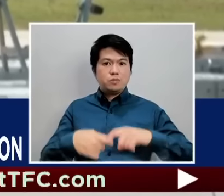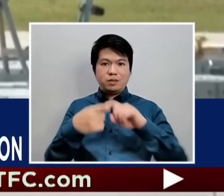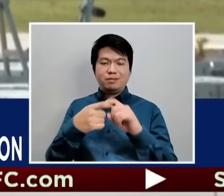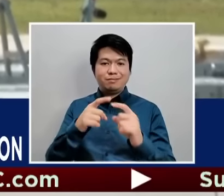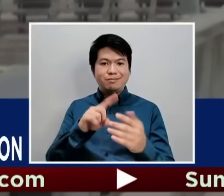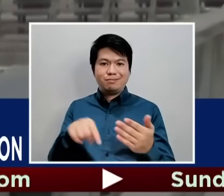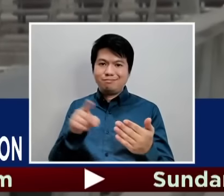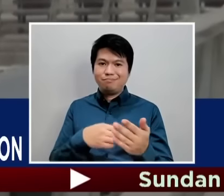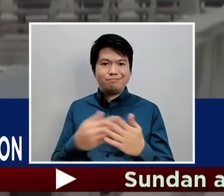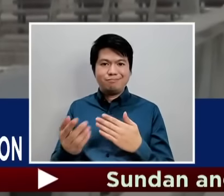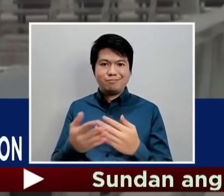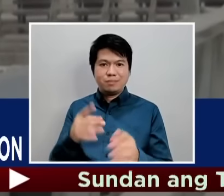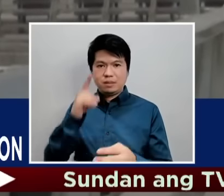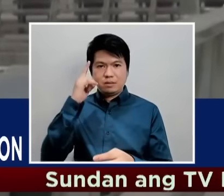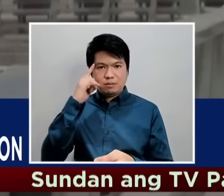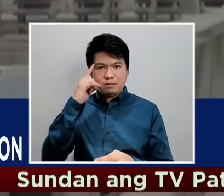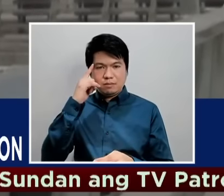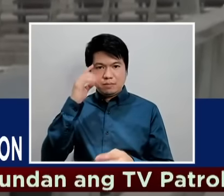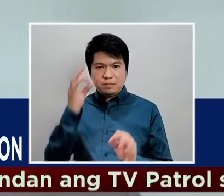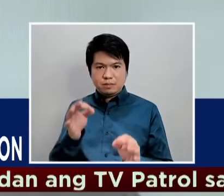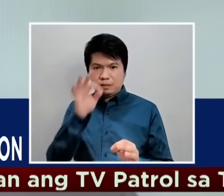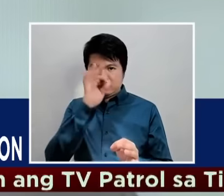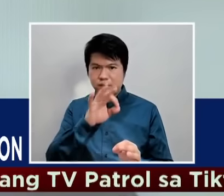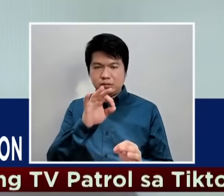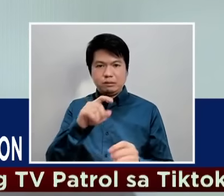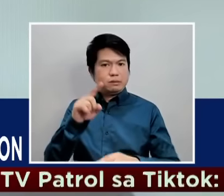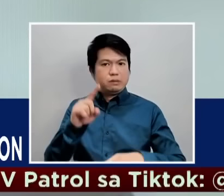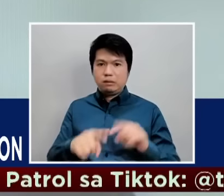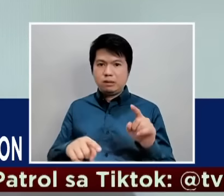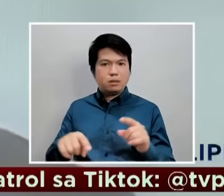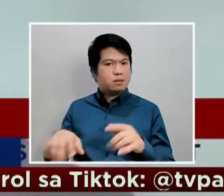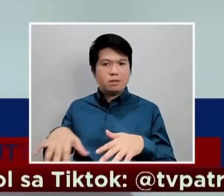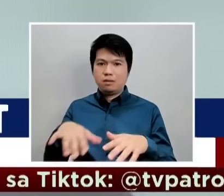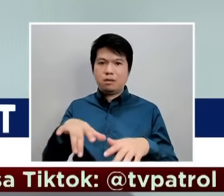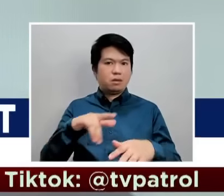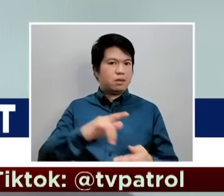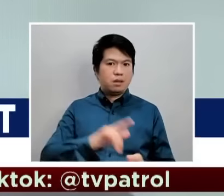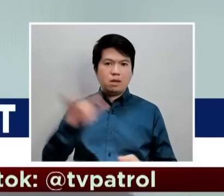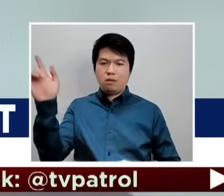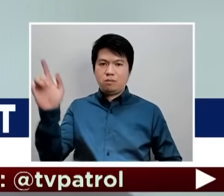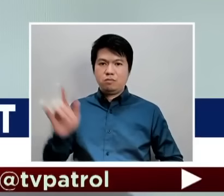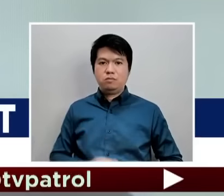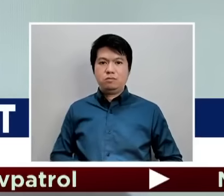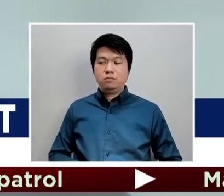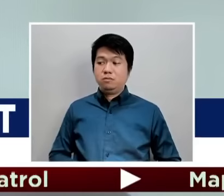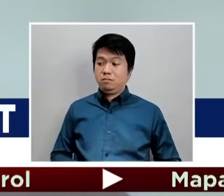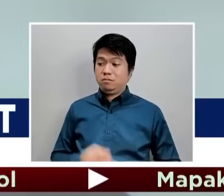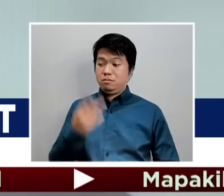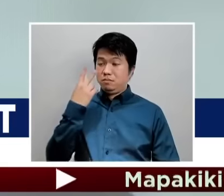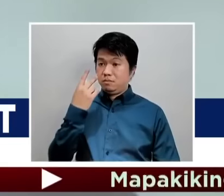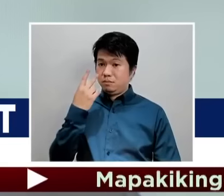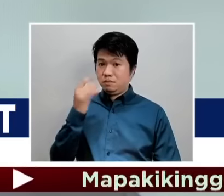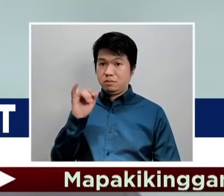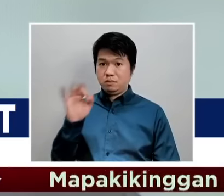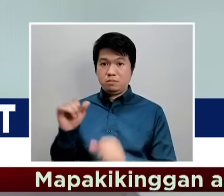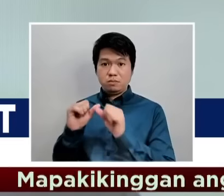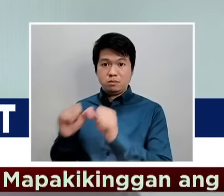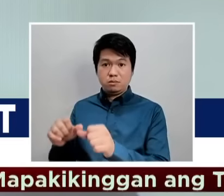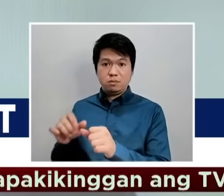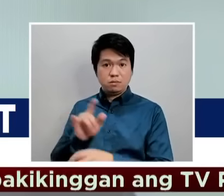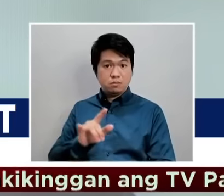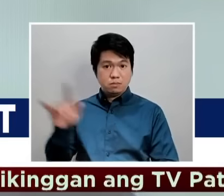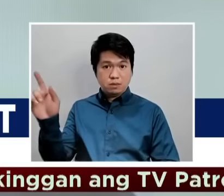nagdesisyong umuwi, hindi pa rin makaalis. We'll have to see kung matutuloy yung mga flights nila.